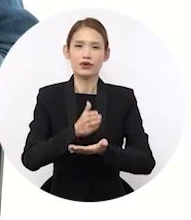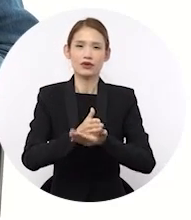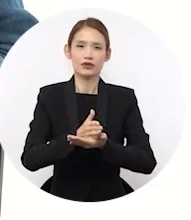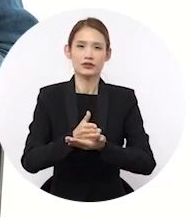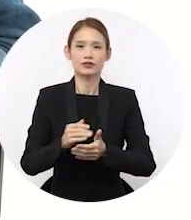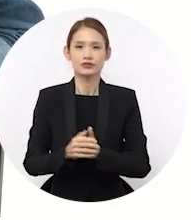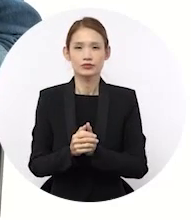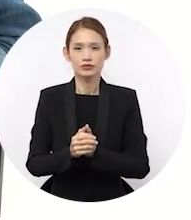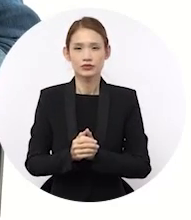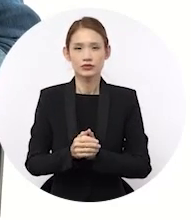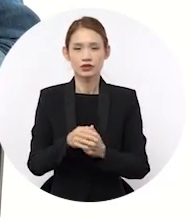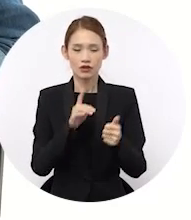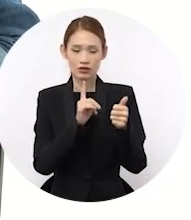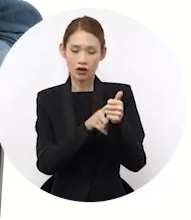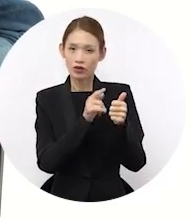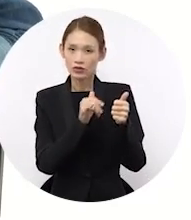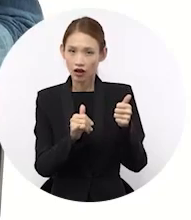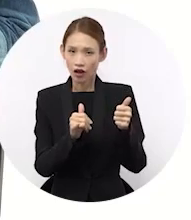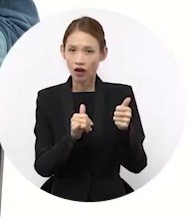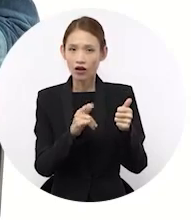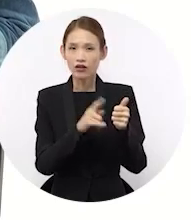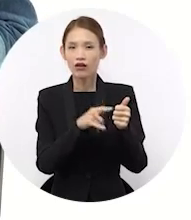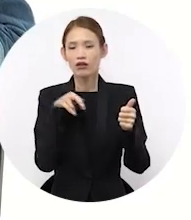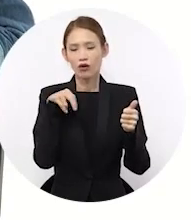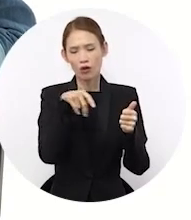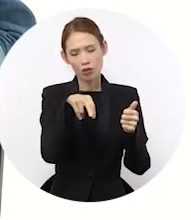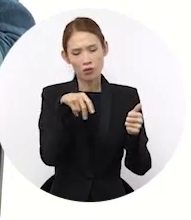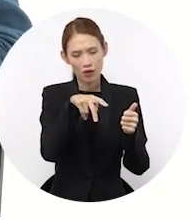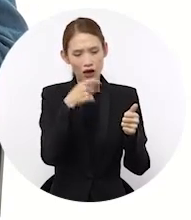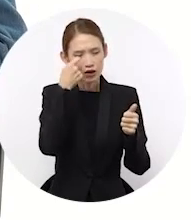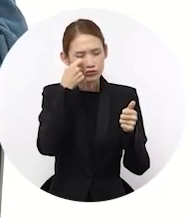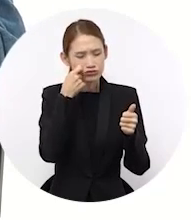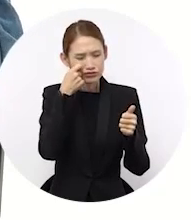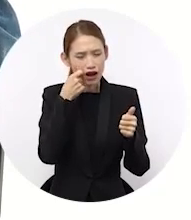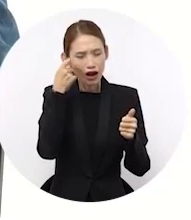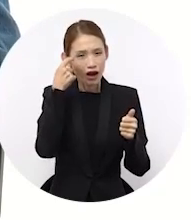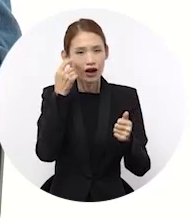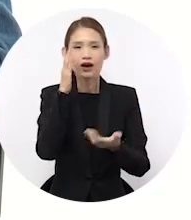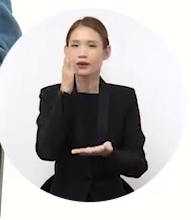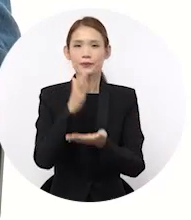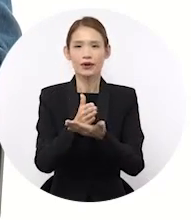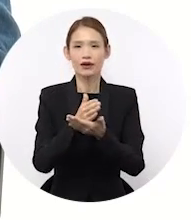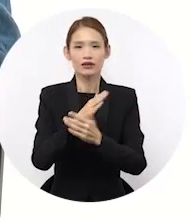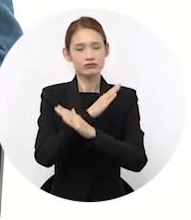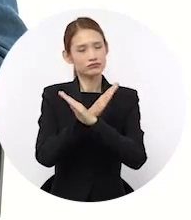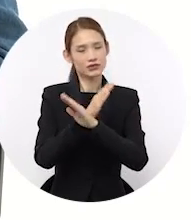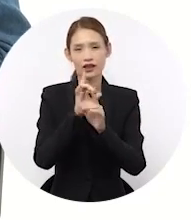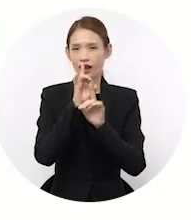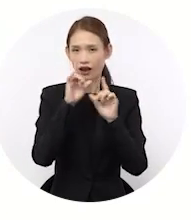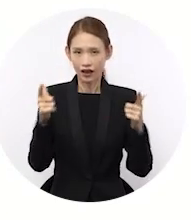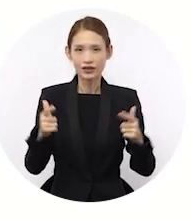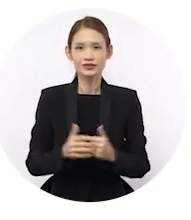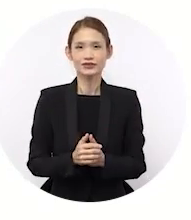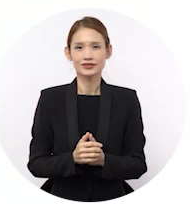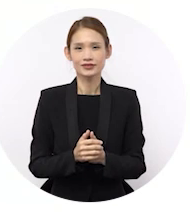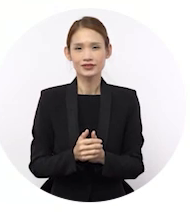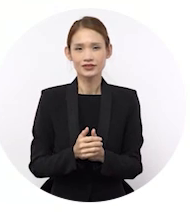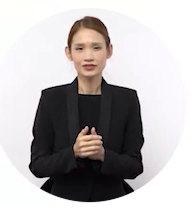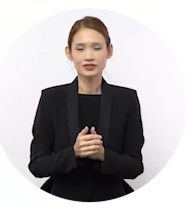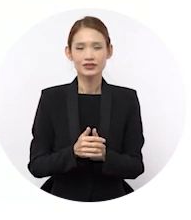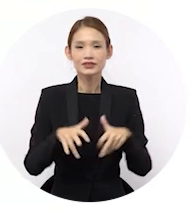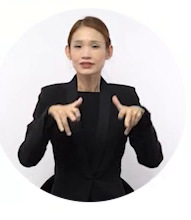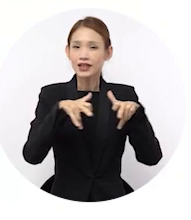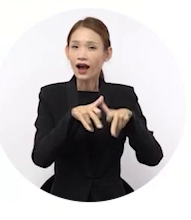좀 바랄게요. 아, 저 사람은 저 사람 걷는 거 봐, 불쌍해. 이런 생각 이제 절대 노, 절대 안 돼요. 자,